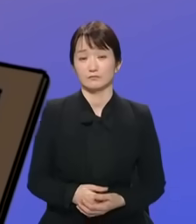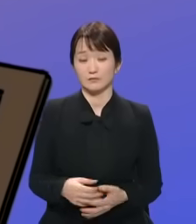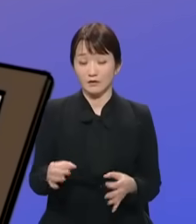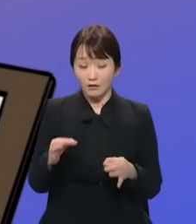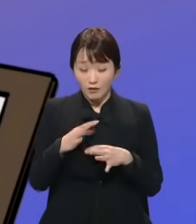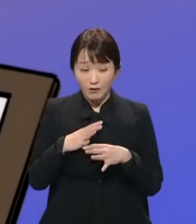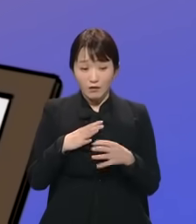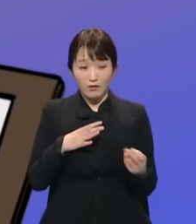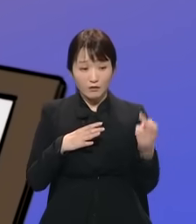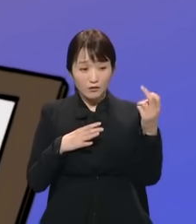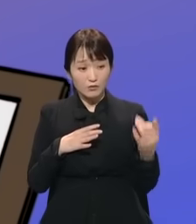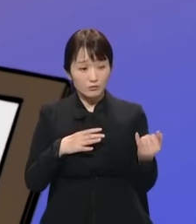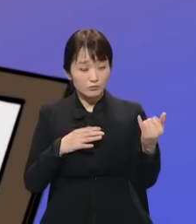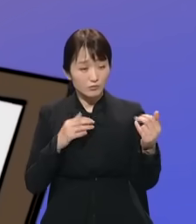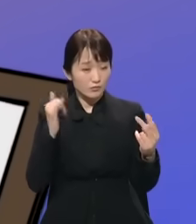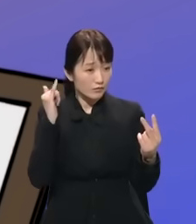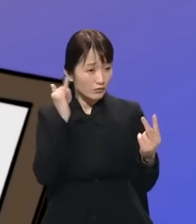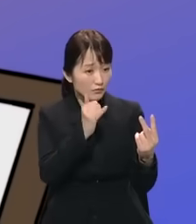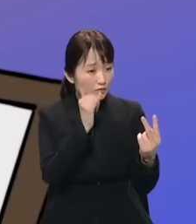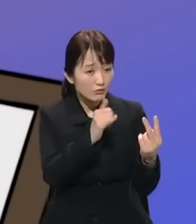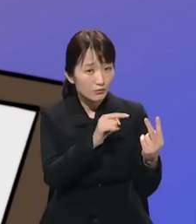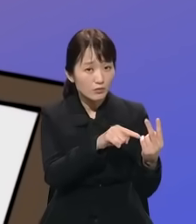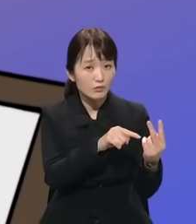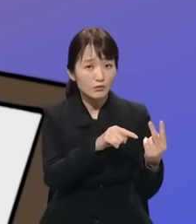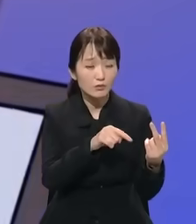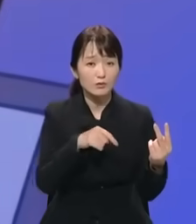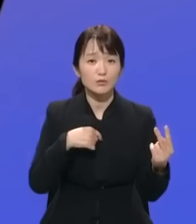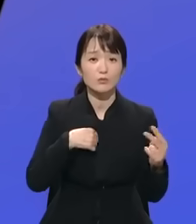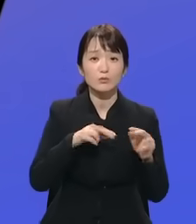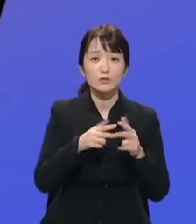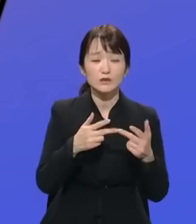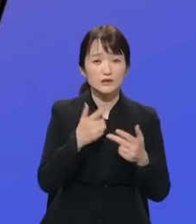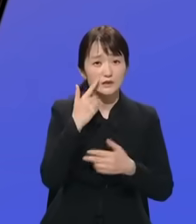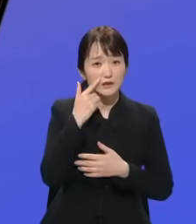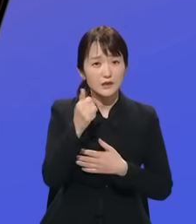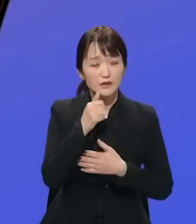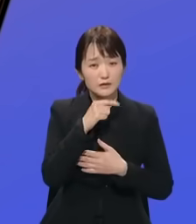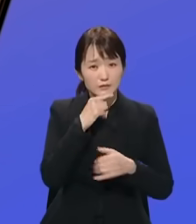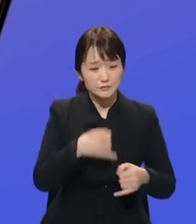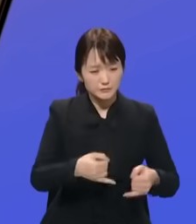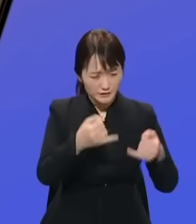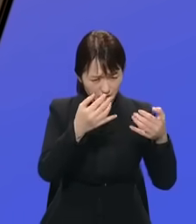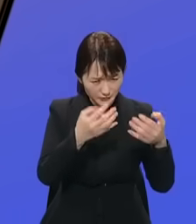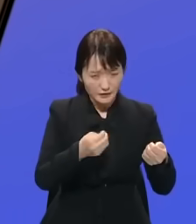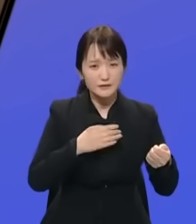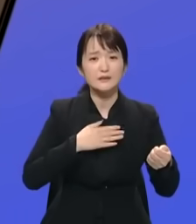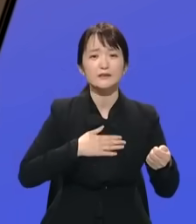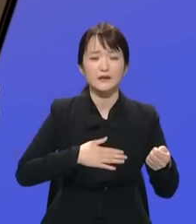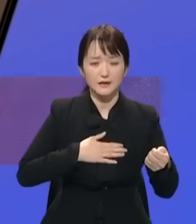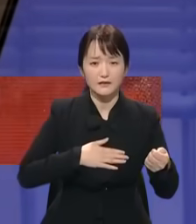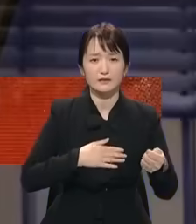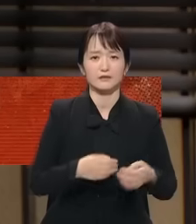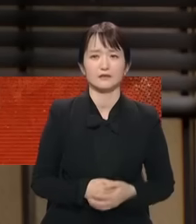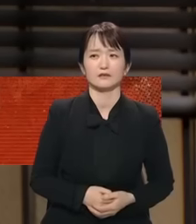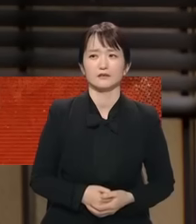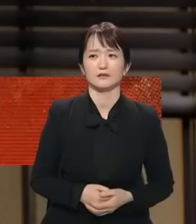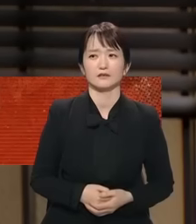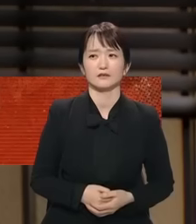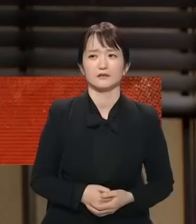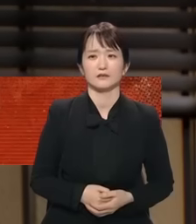놀래가지고 형하고 누나한테 연락을 해보니까 본인들은 아버지 빚이 많은 걸 알고 한정 승인을 해서 아버지 빚, 아버지 적극